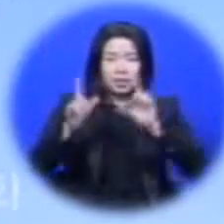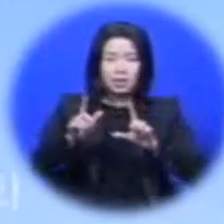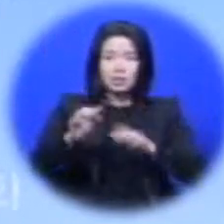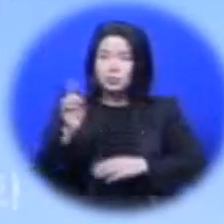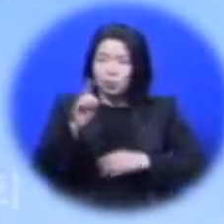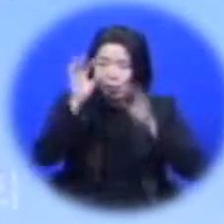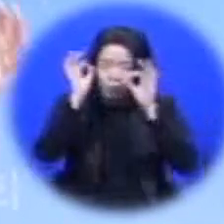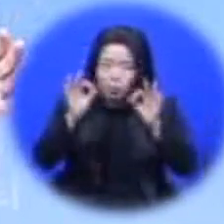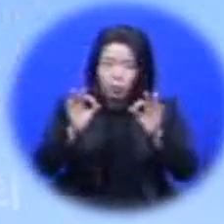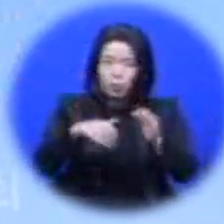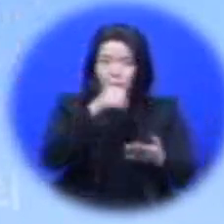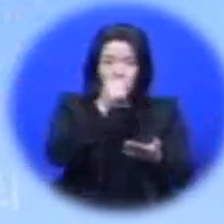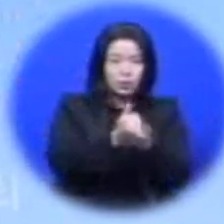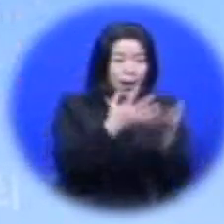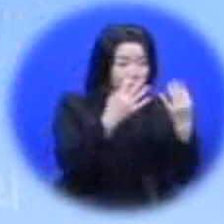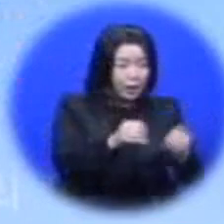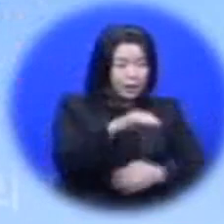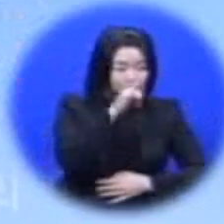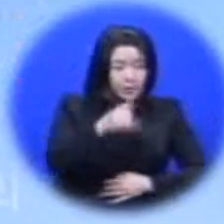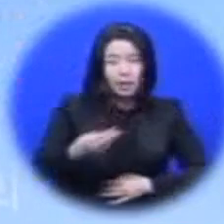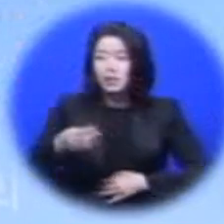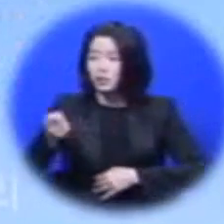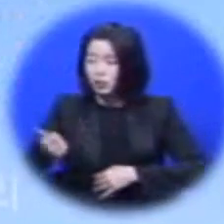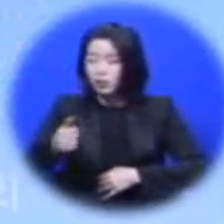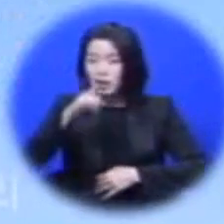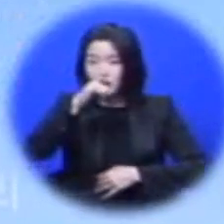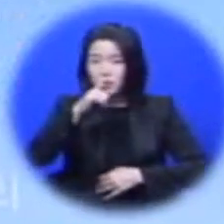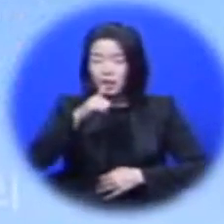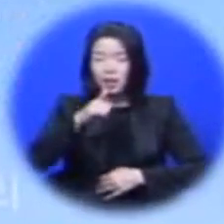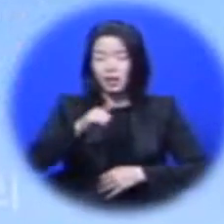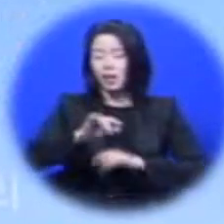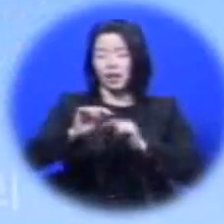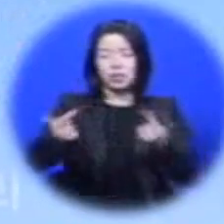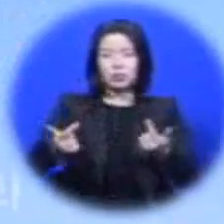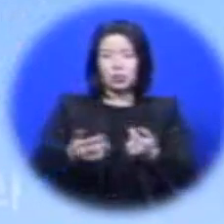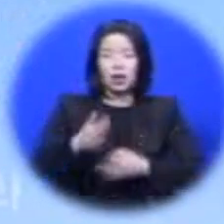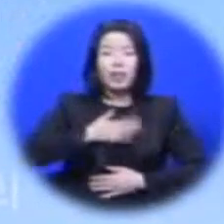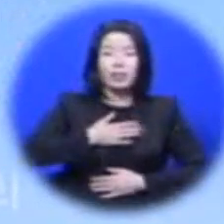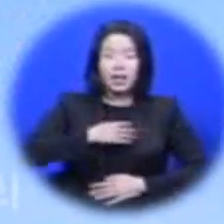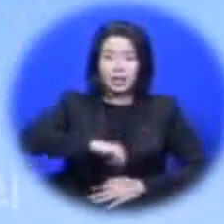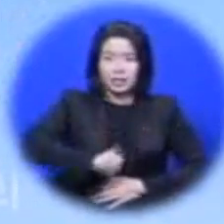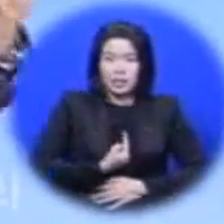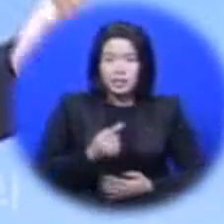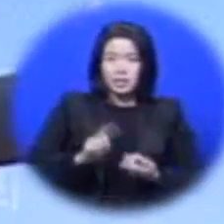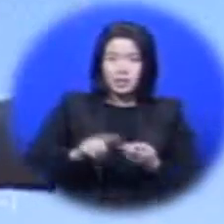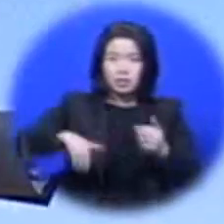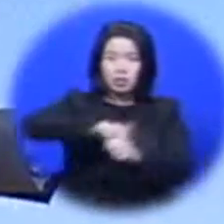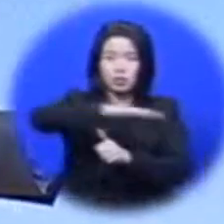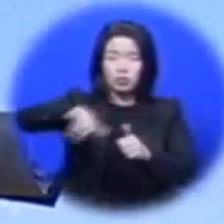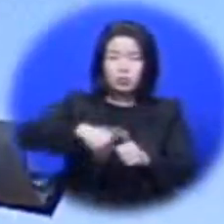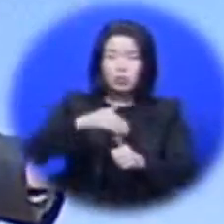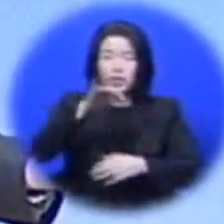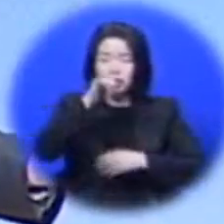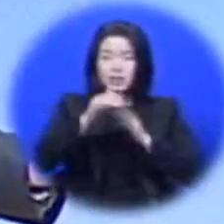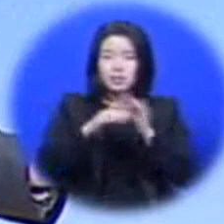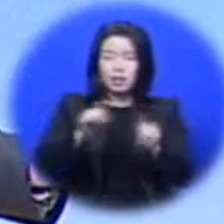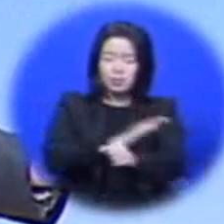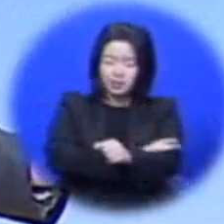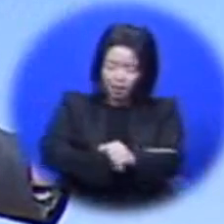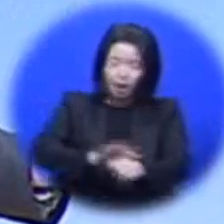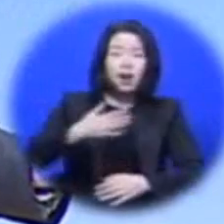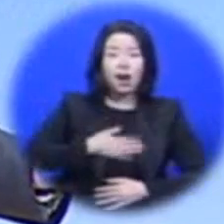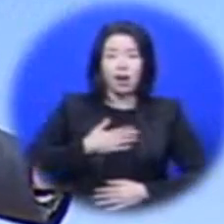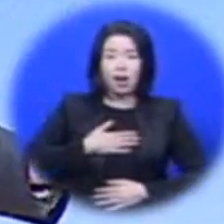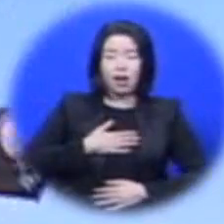판단하느냐, 죄를 많이 지었느냐 적게 지었느냐가 아닙니다. 나 자신에 대해서 주변에 있는 사람들이 다 잘 알아요.